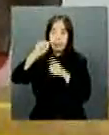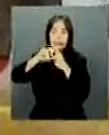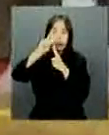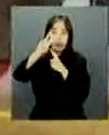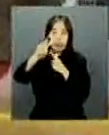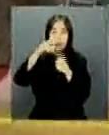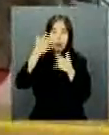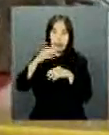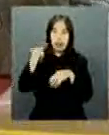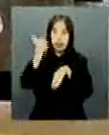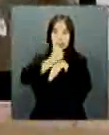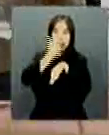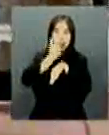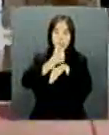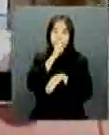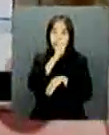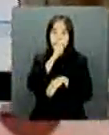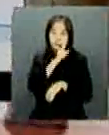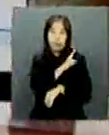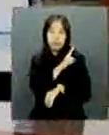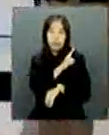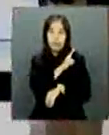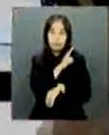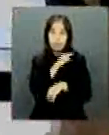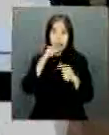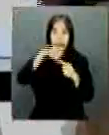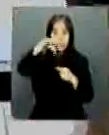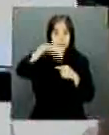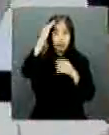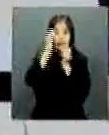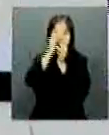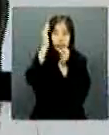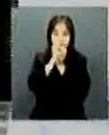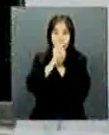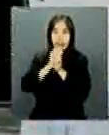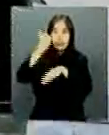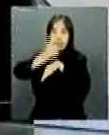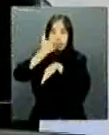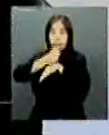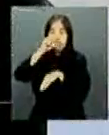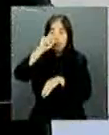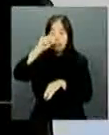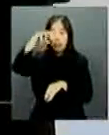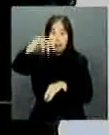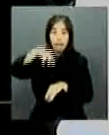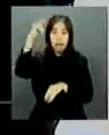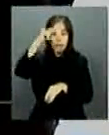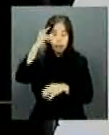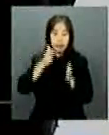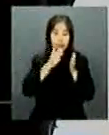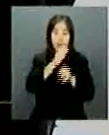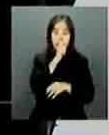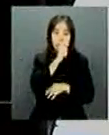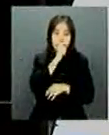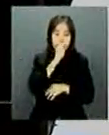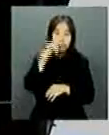จนผู้บังคับการศูนย์สืบสวนกองบัญชาการตำรวจนครบาลผู้กำกับการสถานีตำรวจดอนเมืองและฝ่ายสืบสวนสน.ดอนเมื